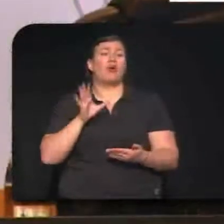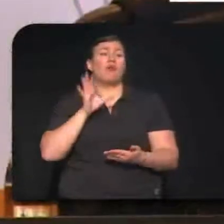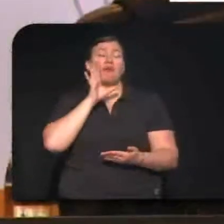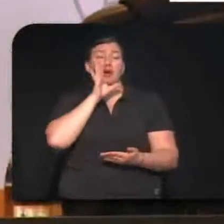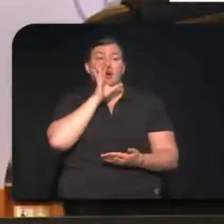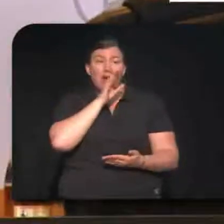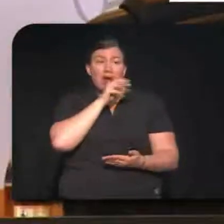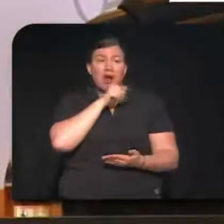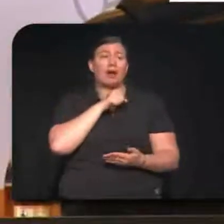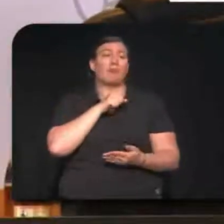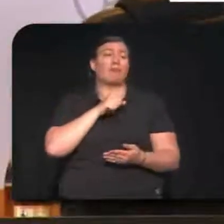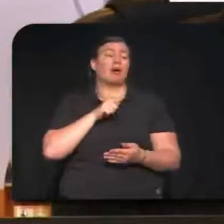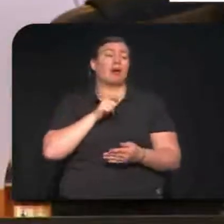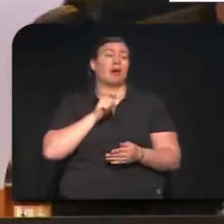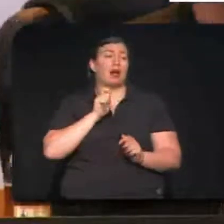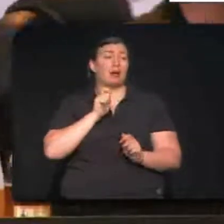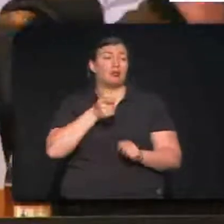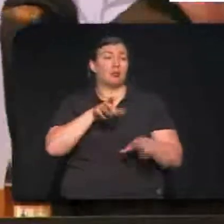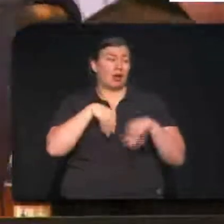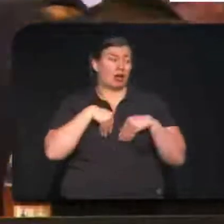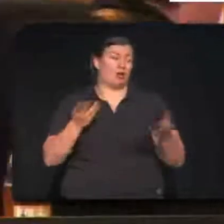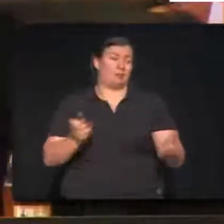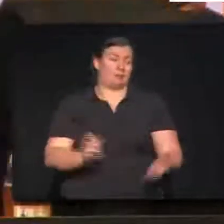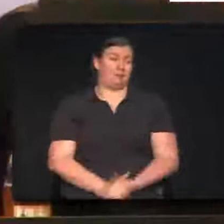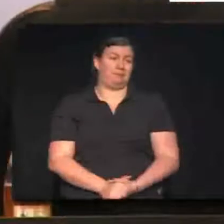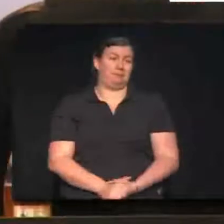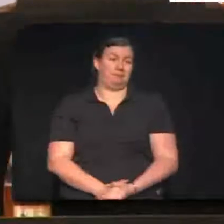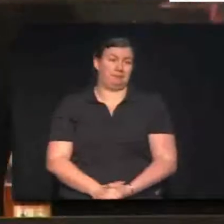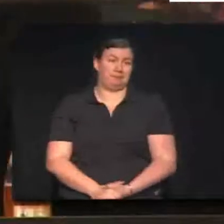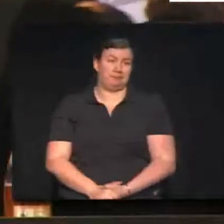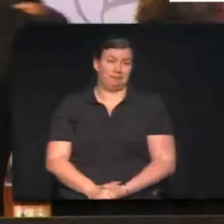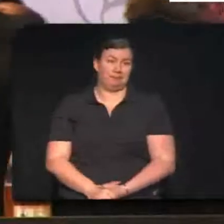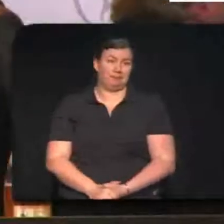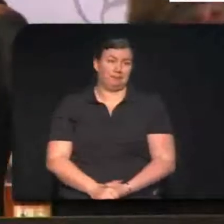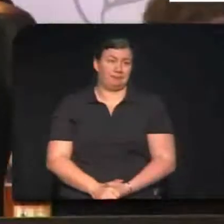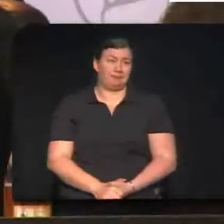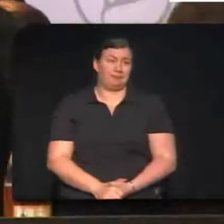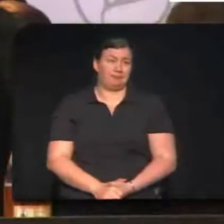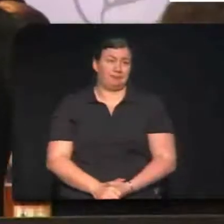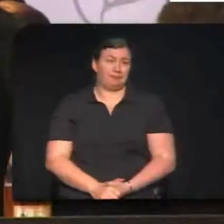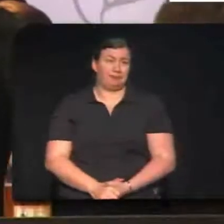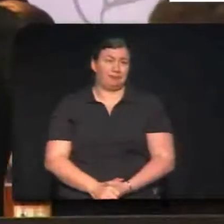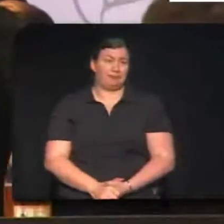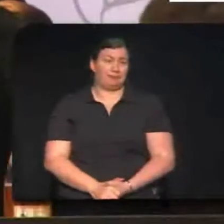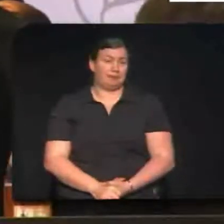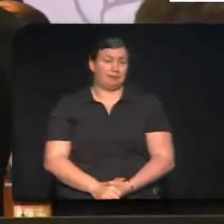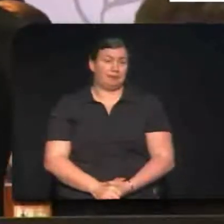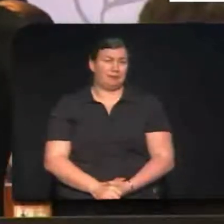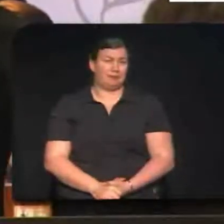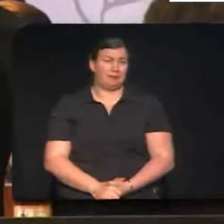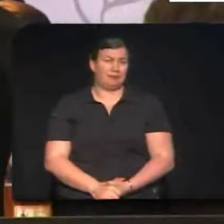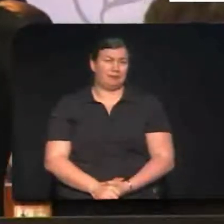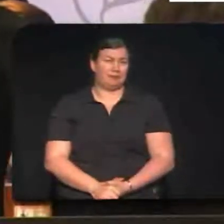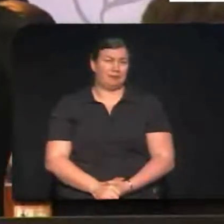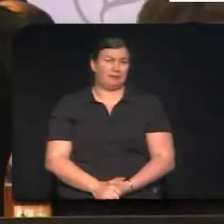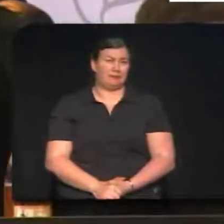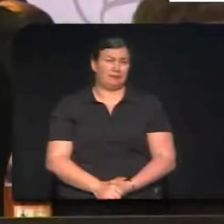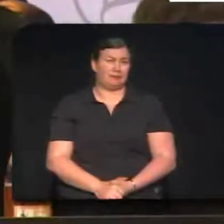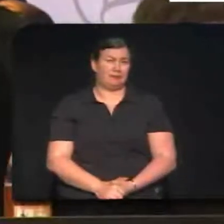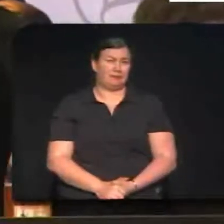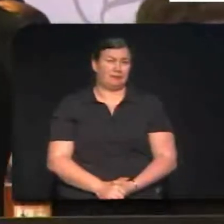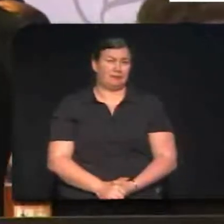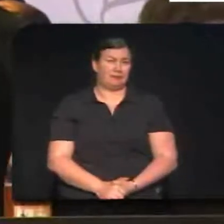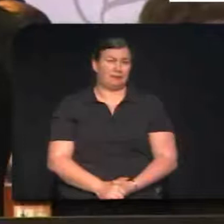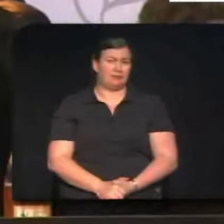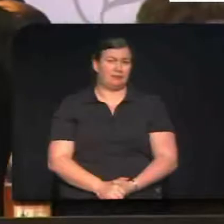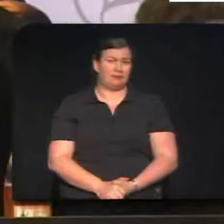abgestimmt ich gleich wir sind gerade gleich ich habe dich auf dem Schirm keine Angst